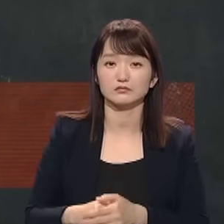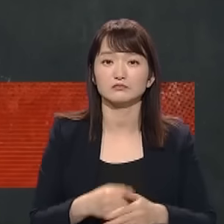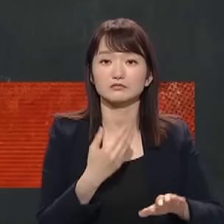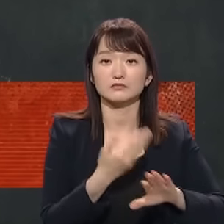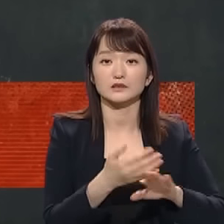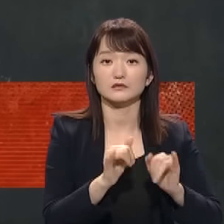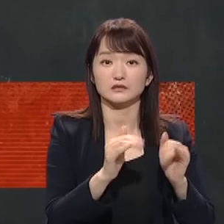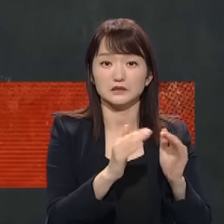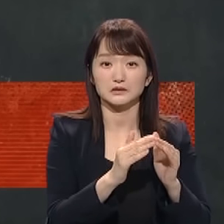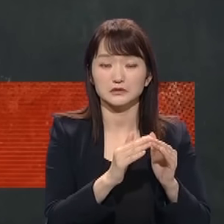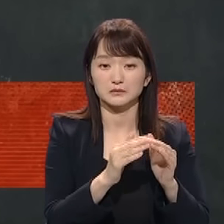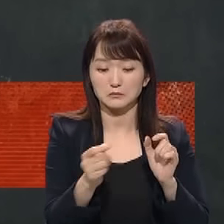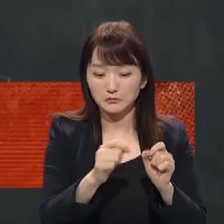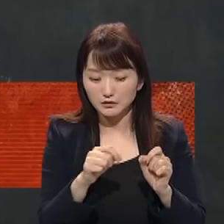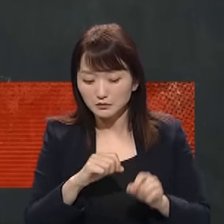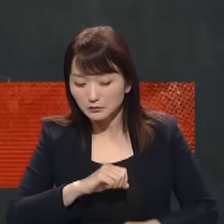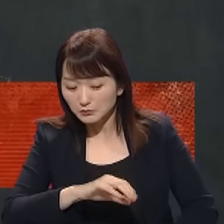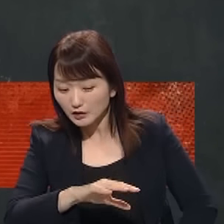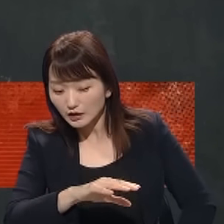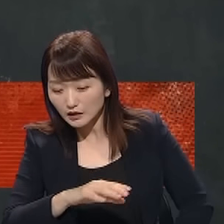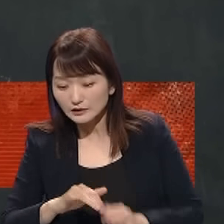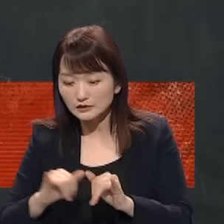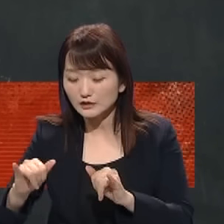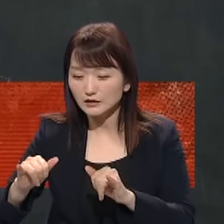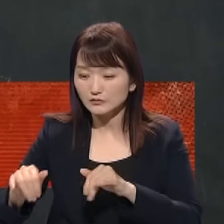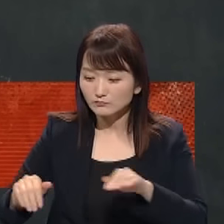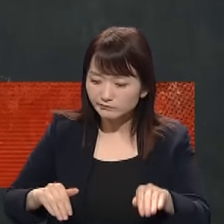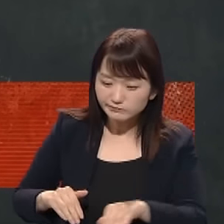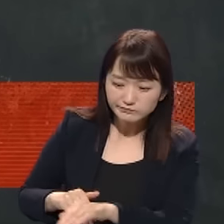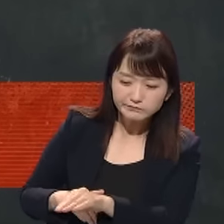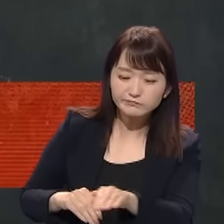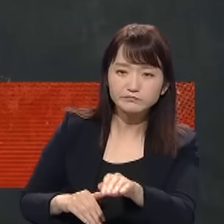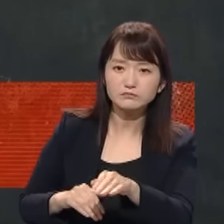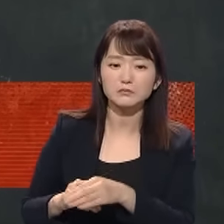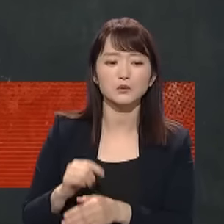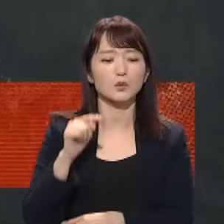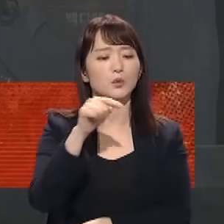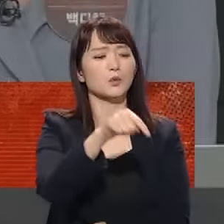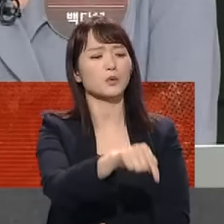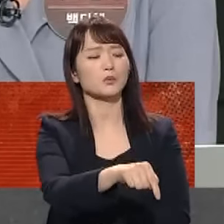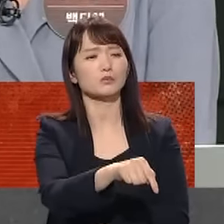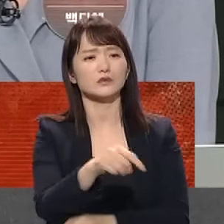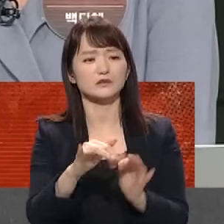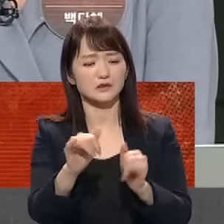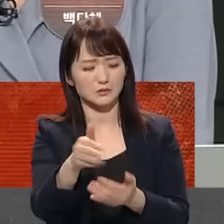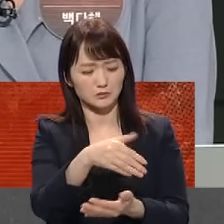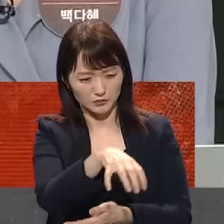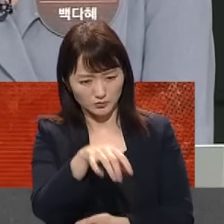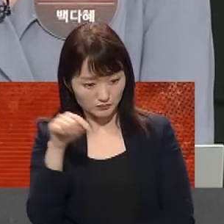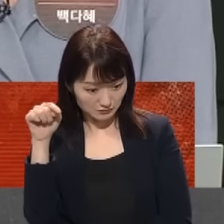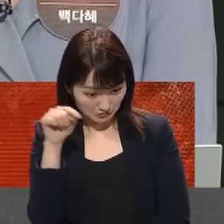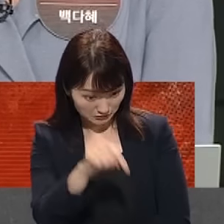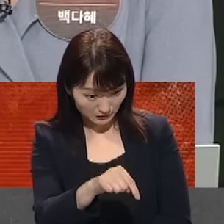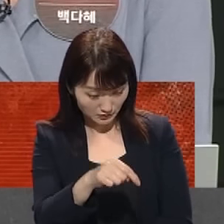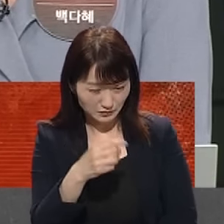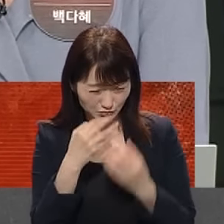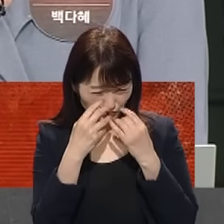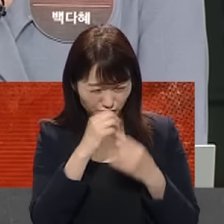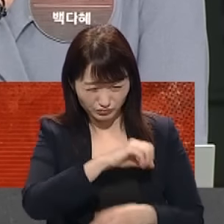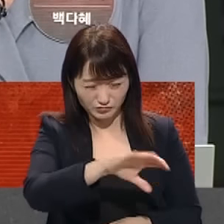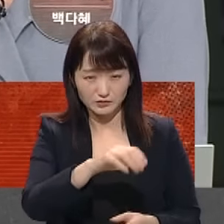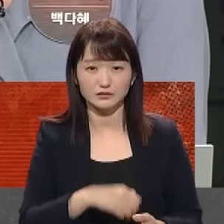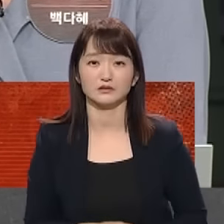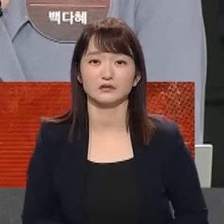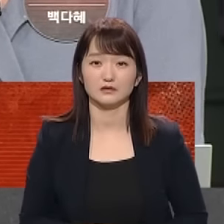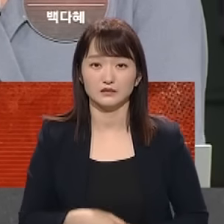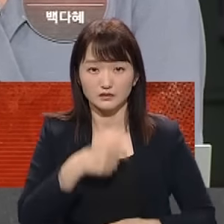집 앞에 버리려다가 사람들과 차들이 지나가니까 건너편에 아무도 없던 제보자 집에 버렸던 겁니다. 비까지 와서 치킨